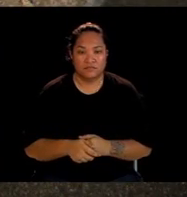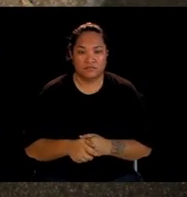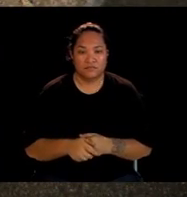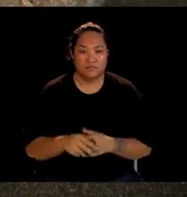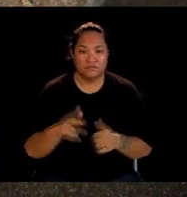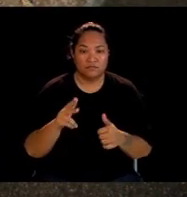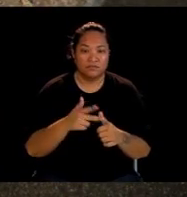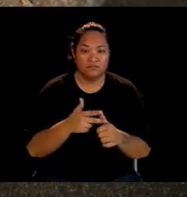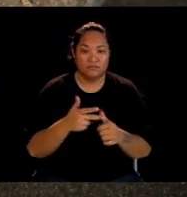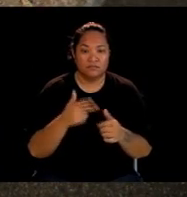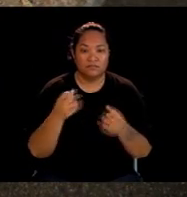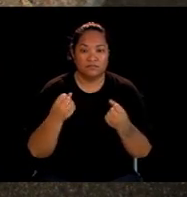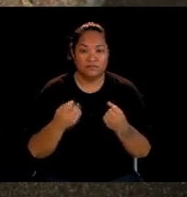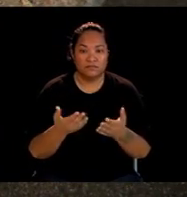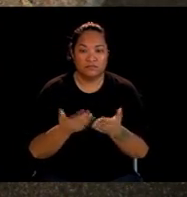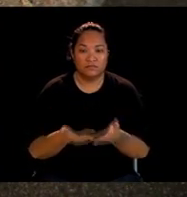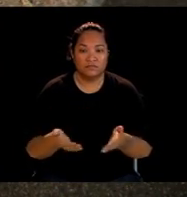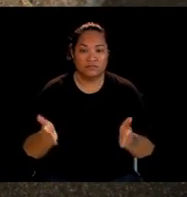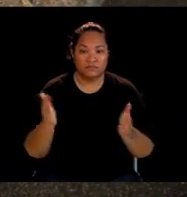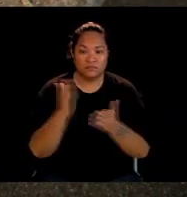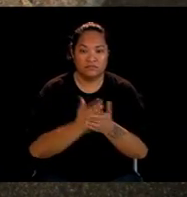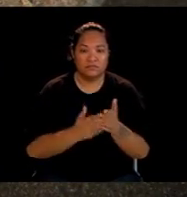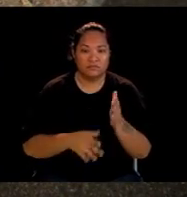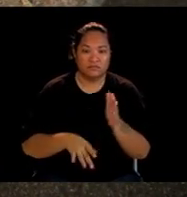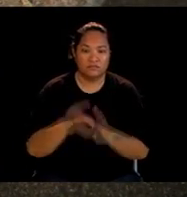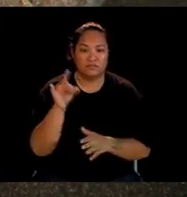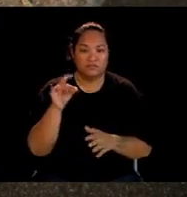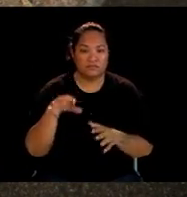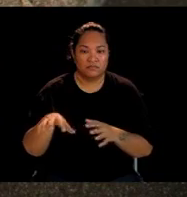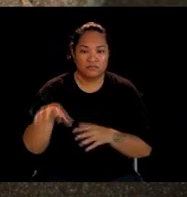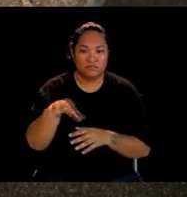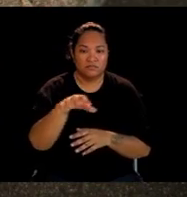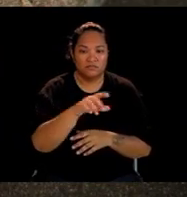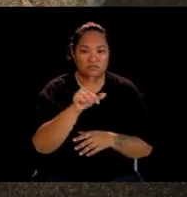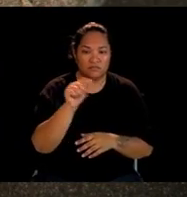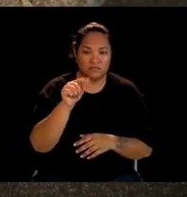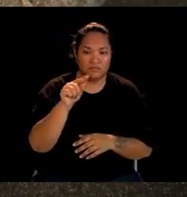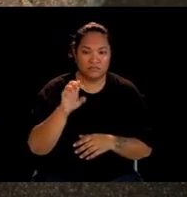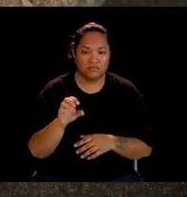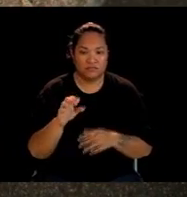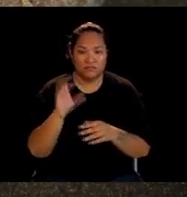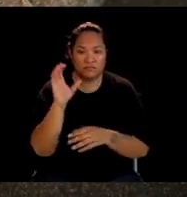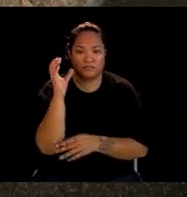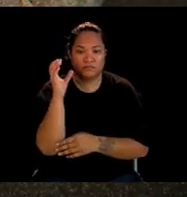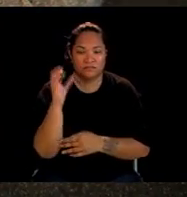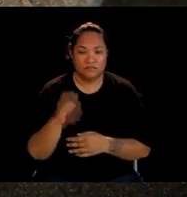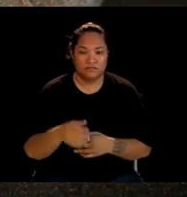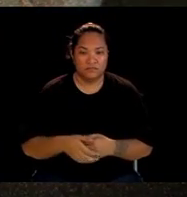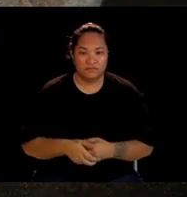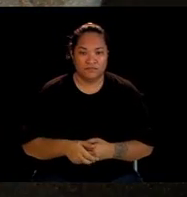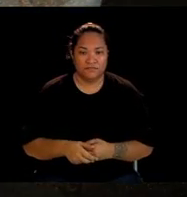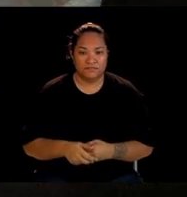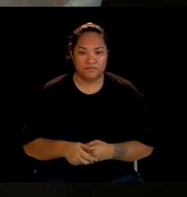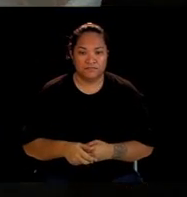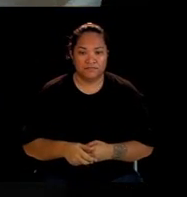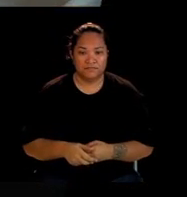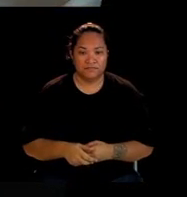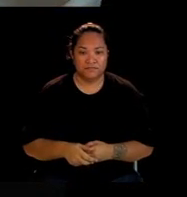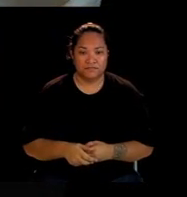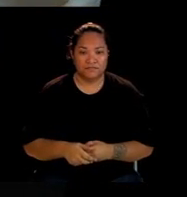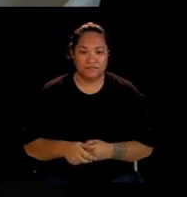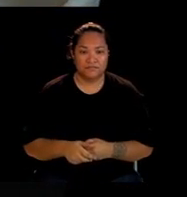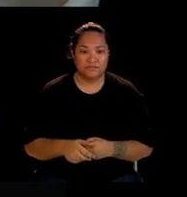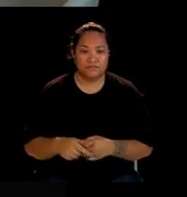Imina tulu, i sahgwan siha, ni megay gi ifansagadan i manauto motna.